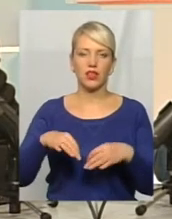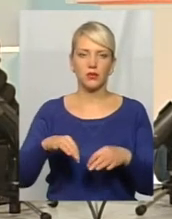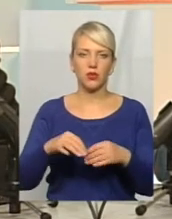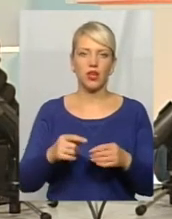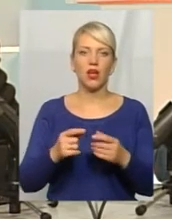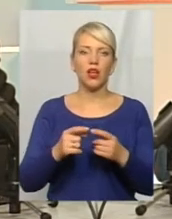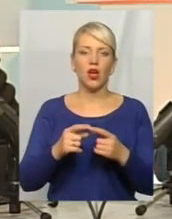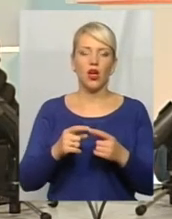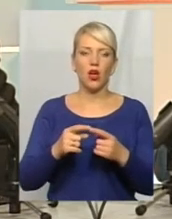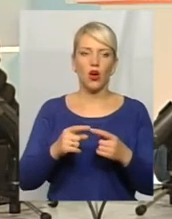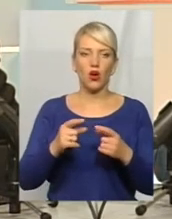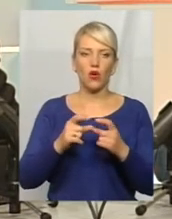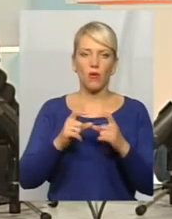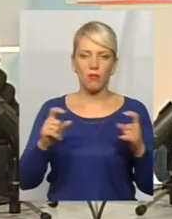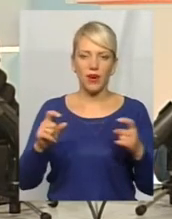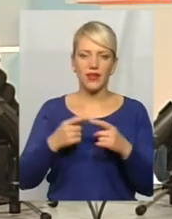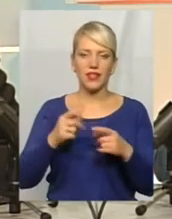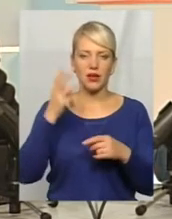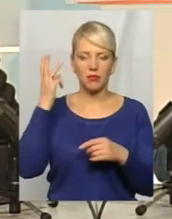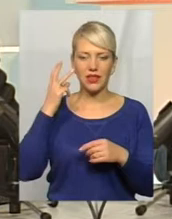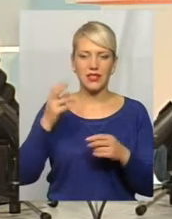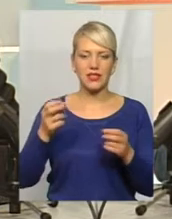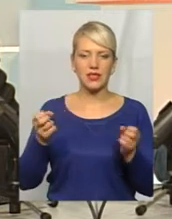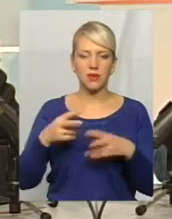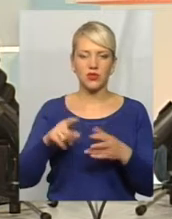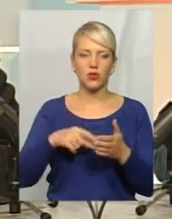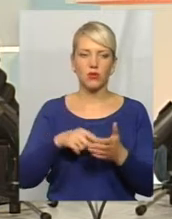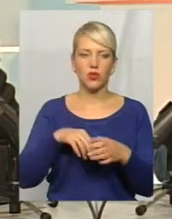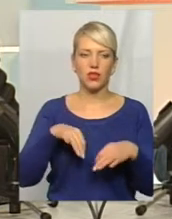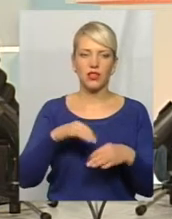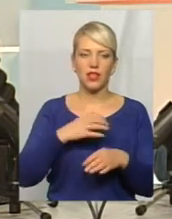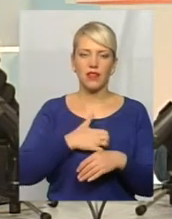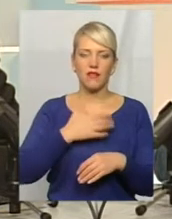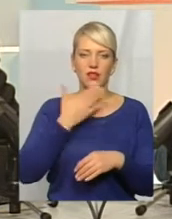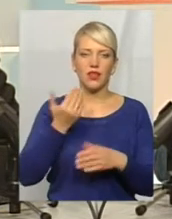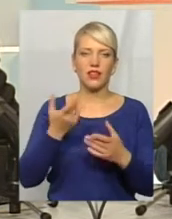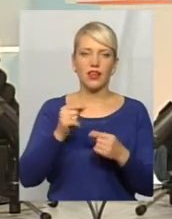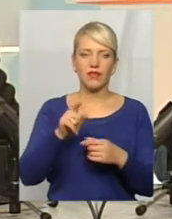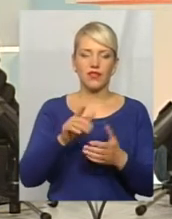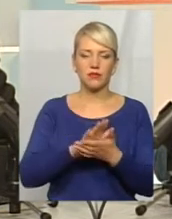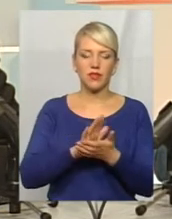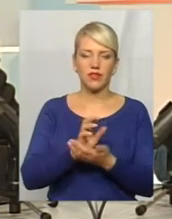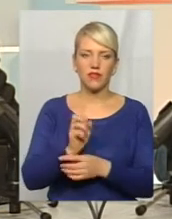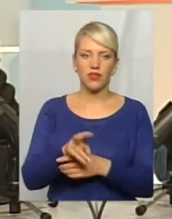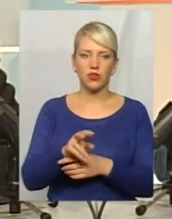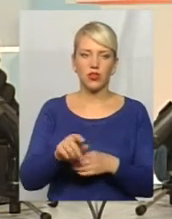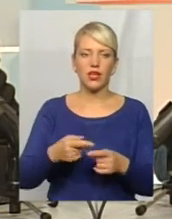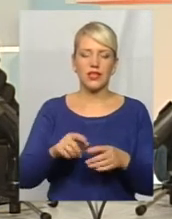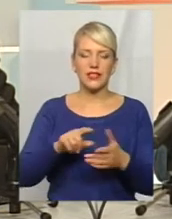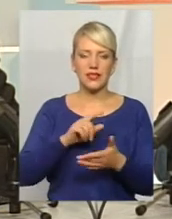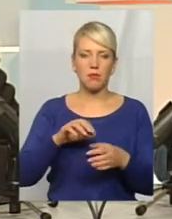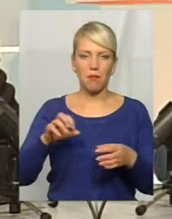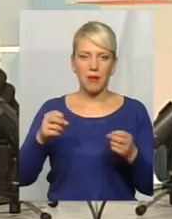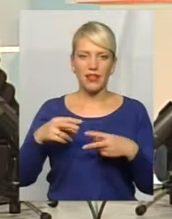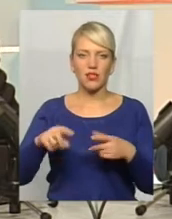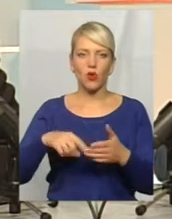комунальне підприємство «Спецкомунтранс». І неважливо, де ви поклали, на який майданчик це сміття, «Спецкомунтранс» його